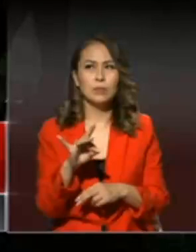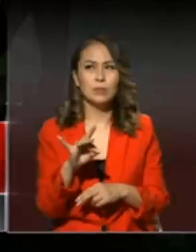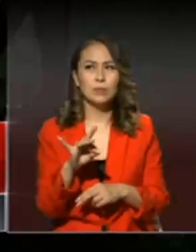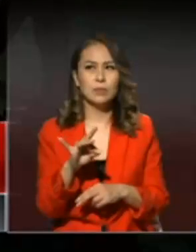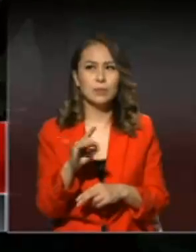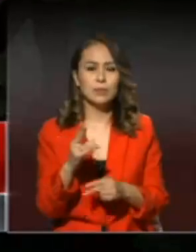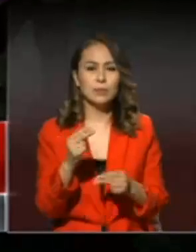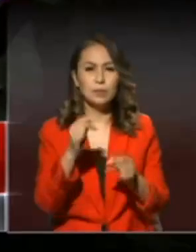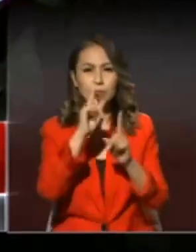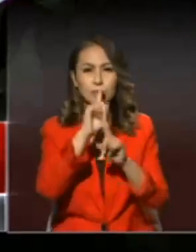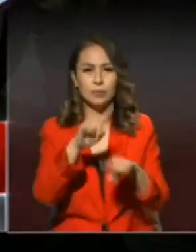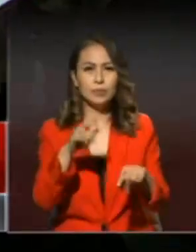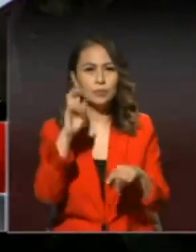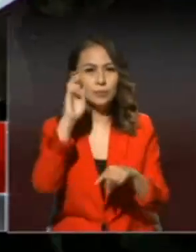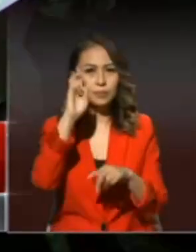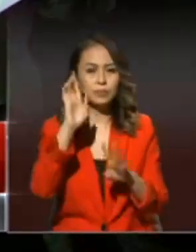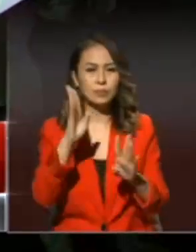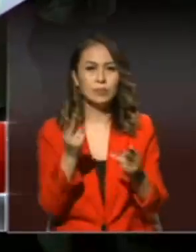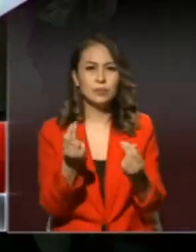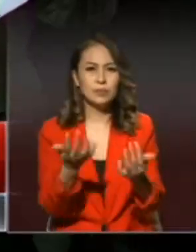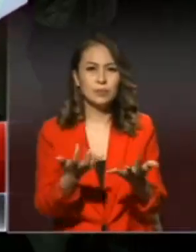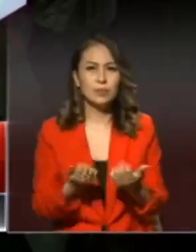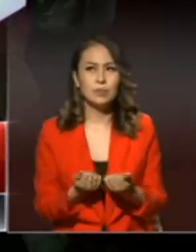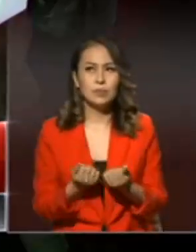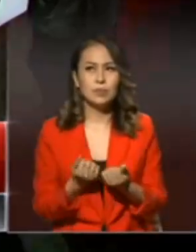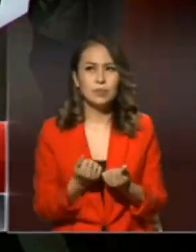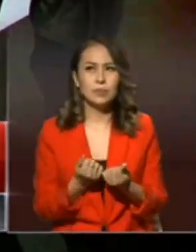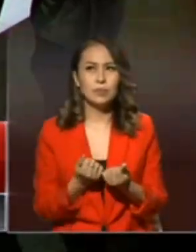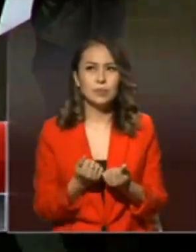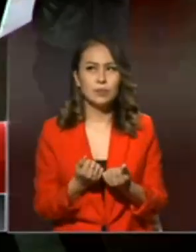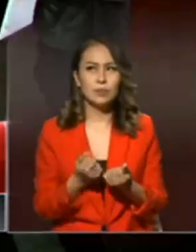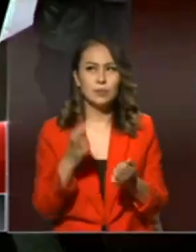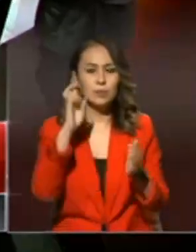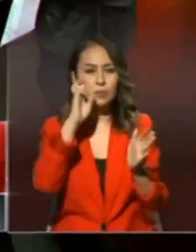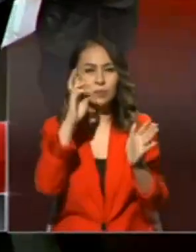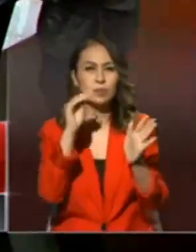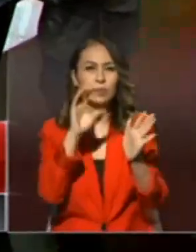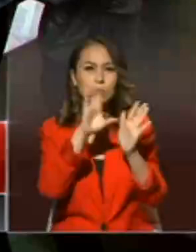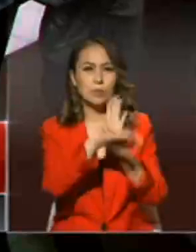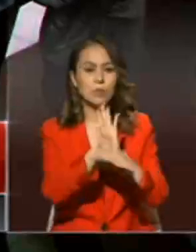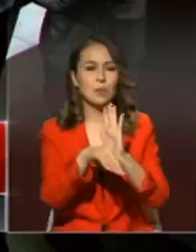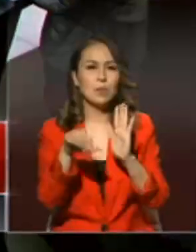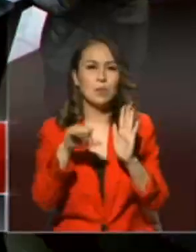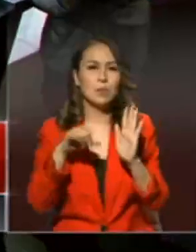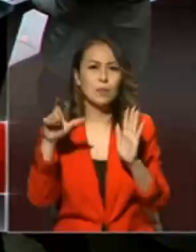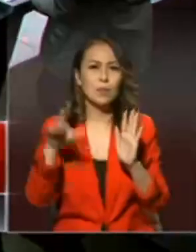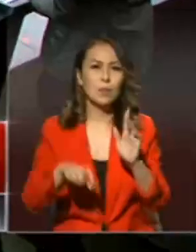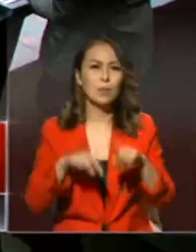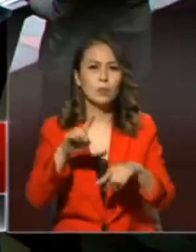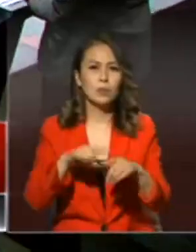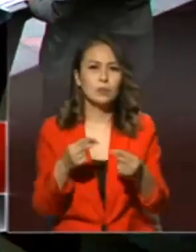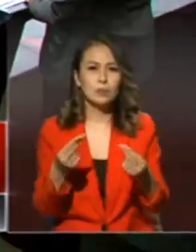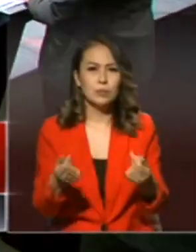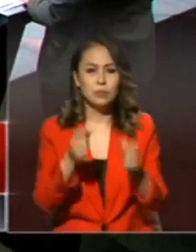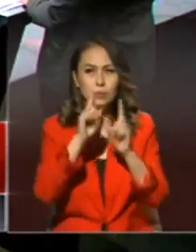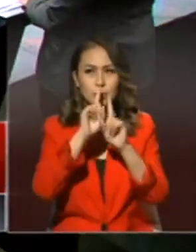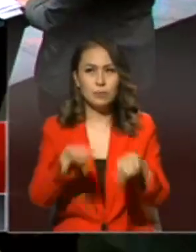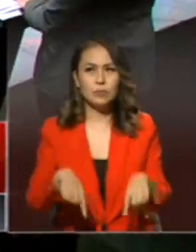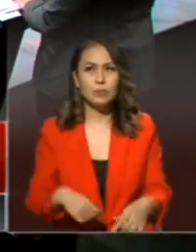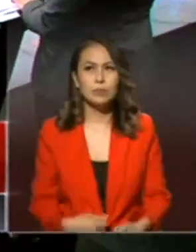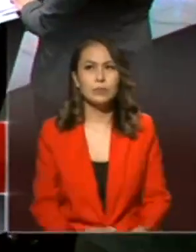жасалмайды. Ол мемлекетке ғана төленеді. Жоқ, мемлекет оларға береді. Жоқ, мемлекет бермейді. Ол жағын енді білмейміз, оны айтпай отырмыз. Олар ештеңе